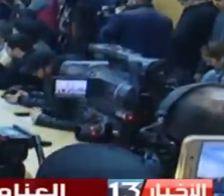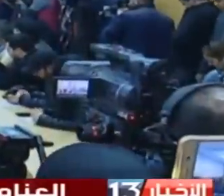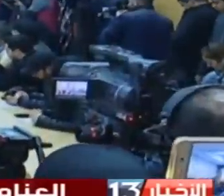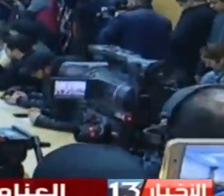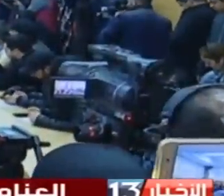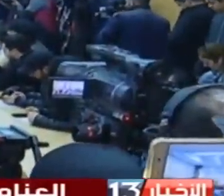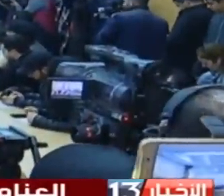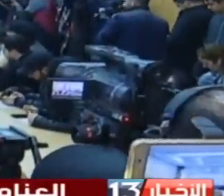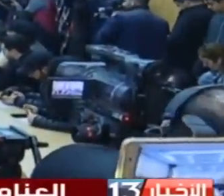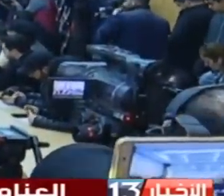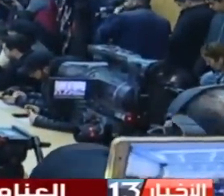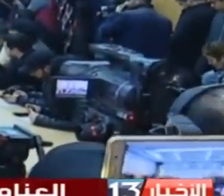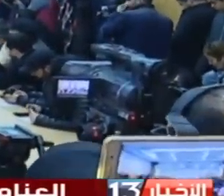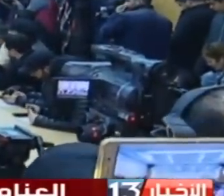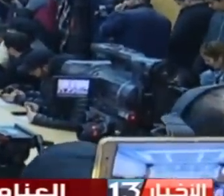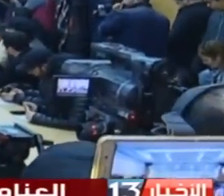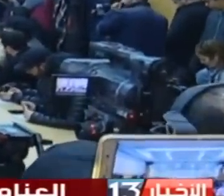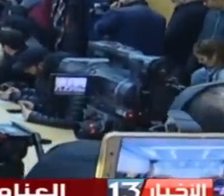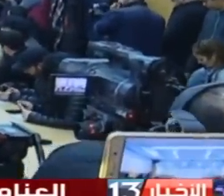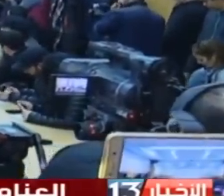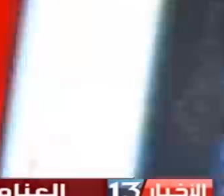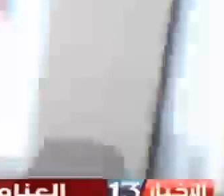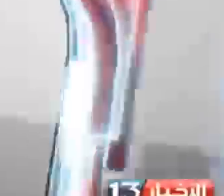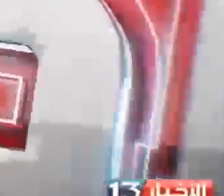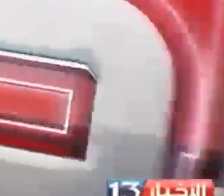القادم لبحث الخطوات المقبله